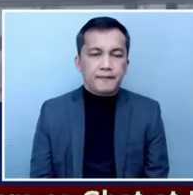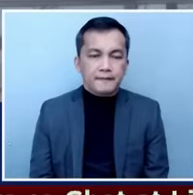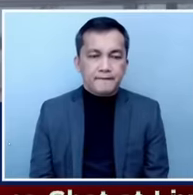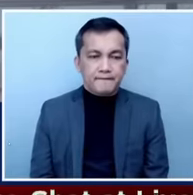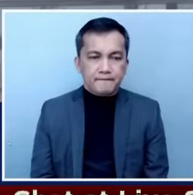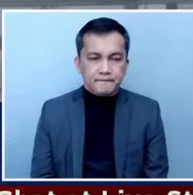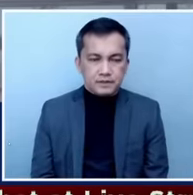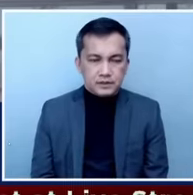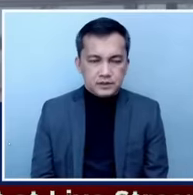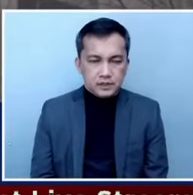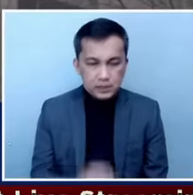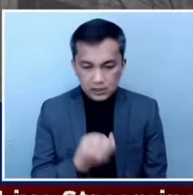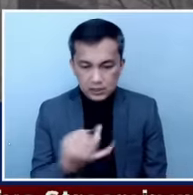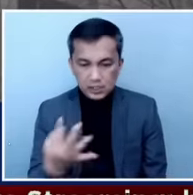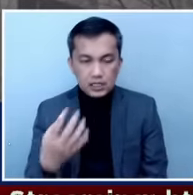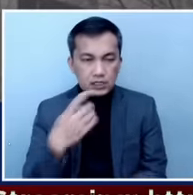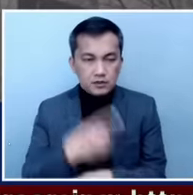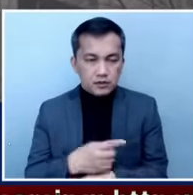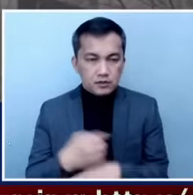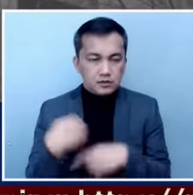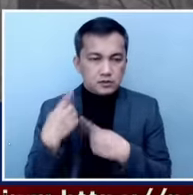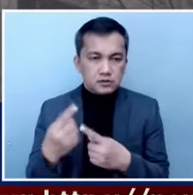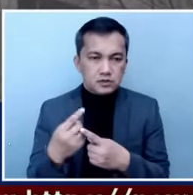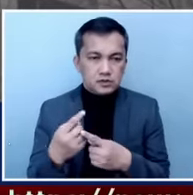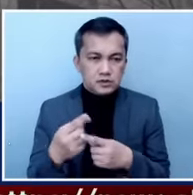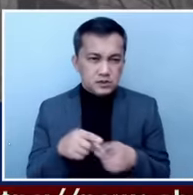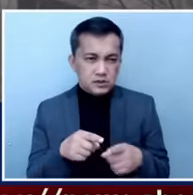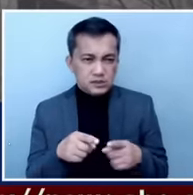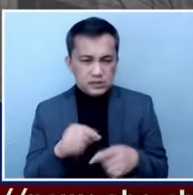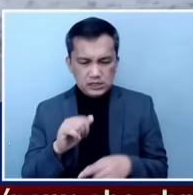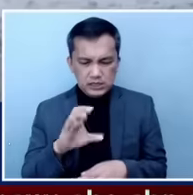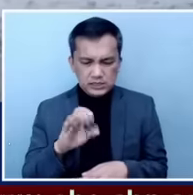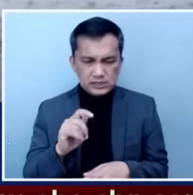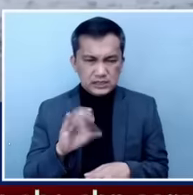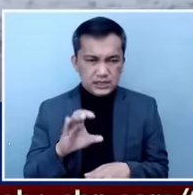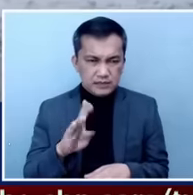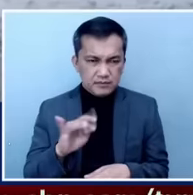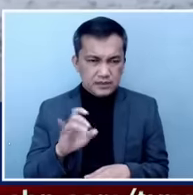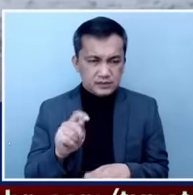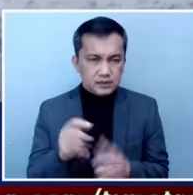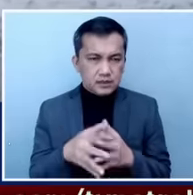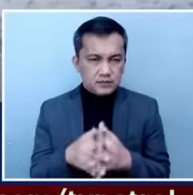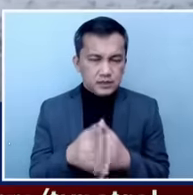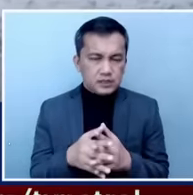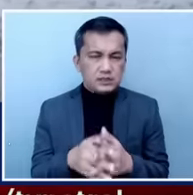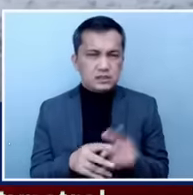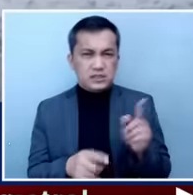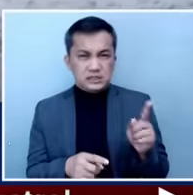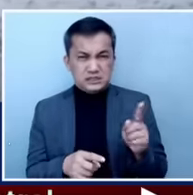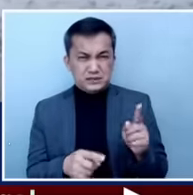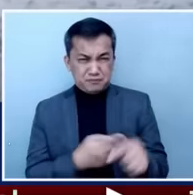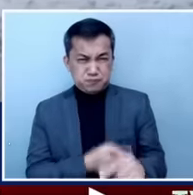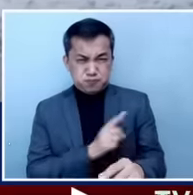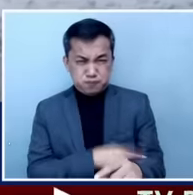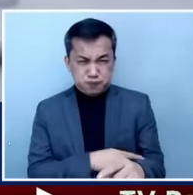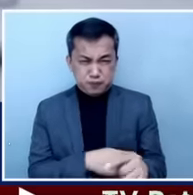Ilang araw pa lang ang nakalipas ng baluti ng Arctic Blast ang Amerika na nagdulot ng matinding pagbagsak ng niyebe at